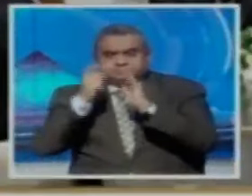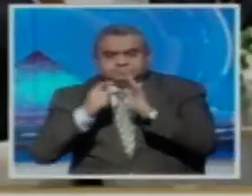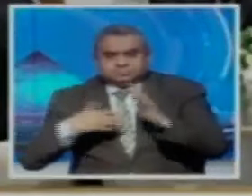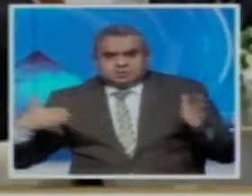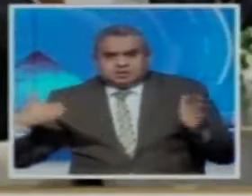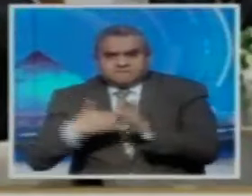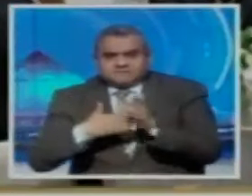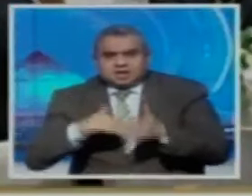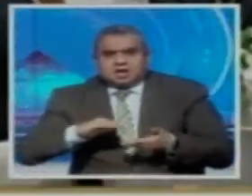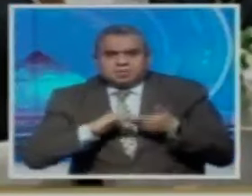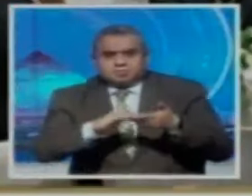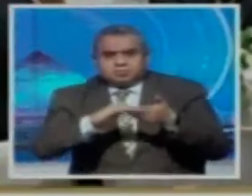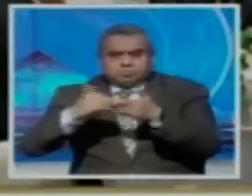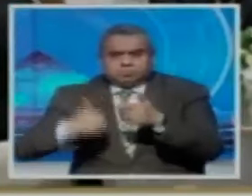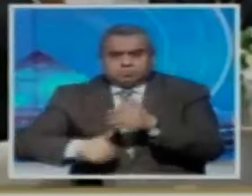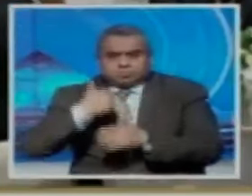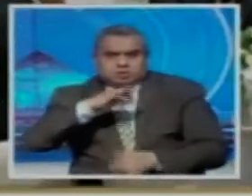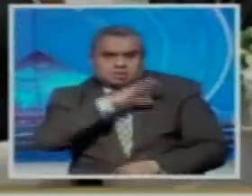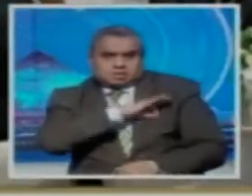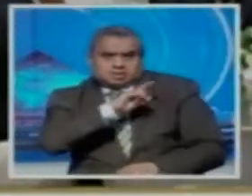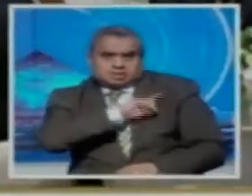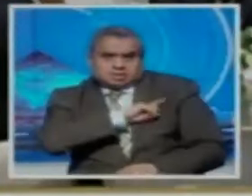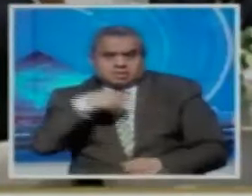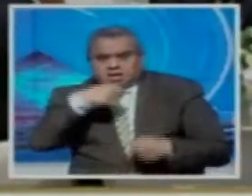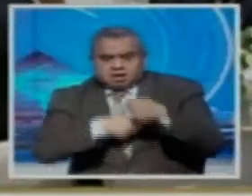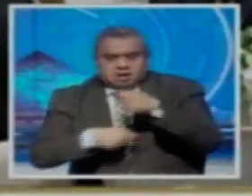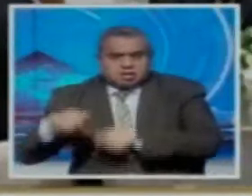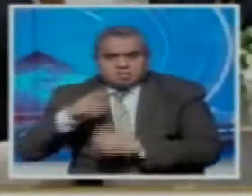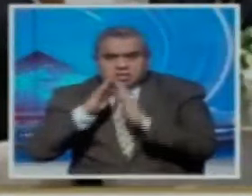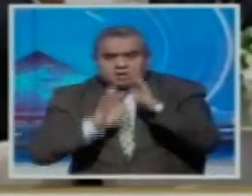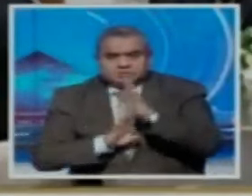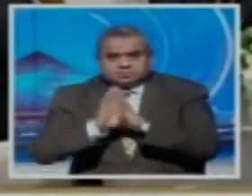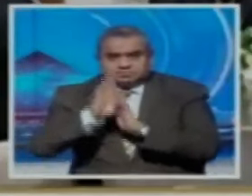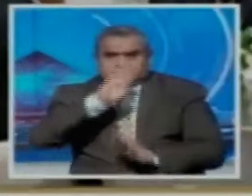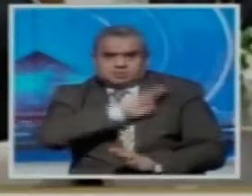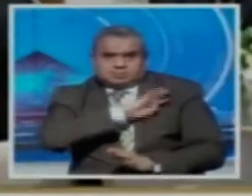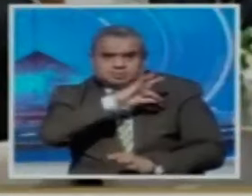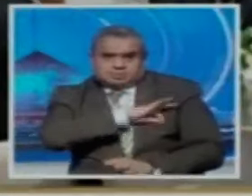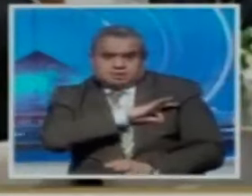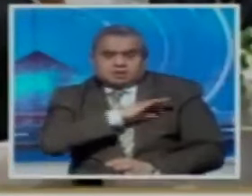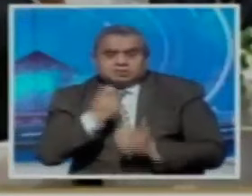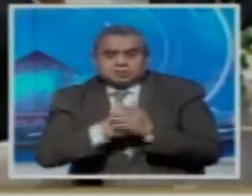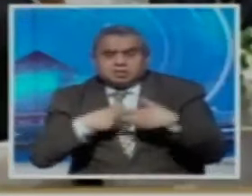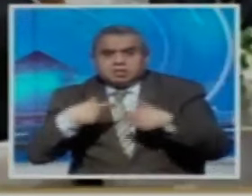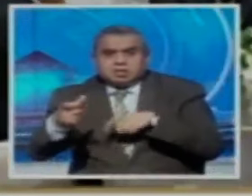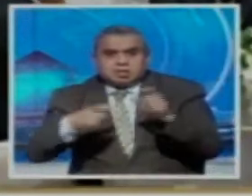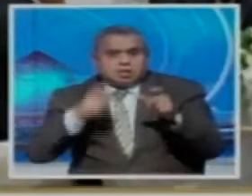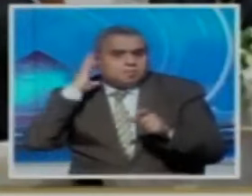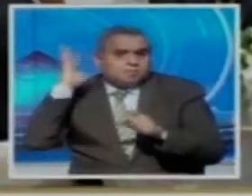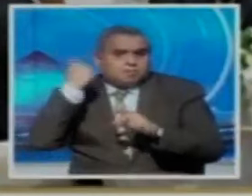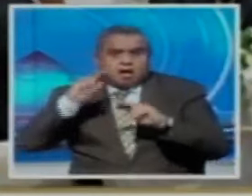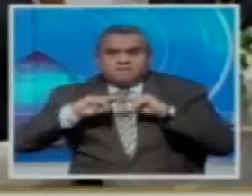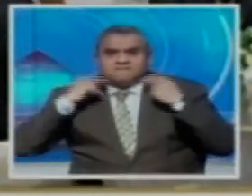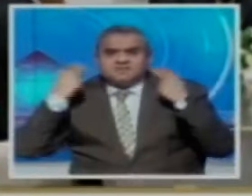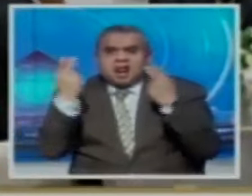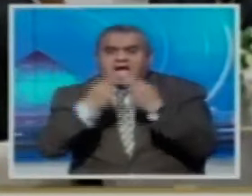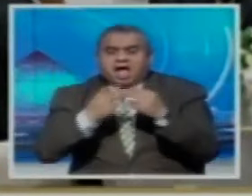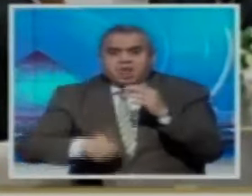إلى المساعدة على تحفيز النمو الاقتصادي في مصر وتحويلها لمركز إقليمي لوسائل